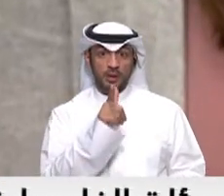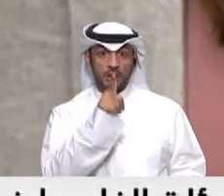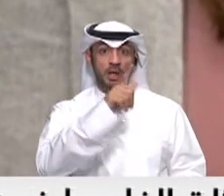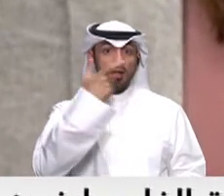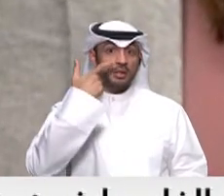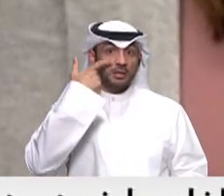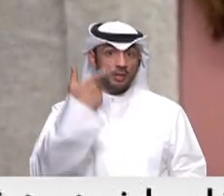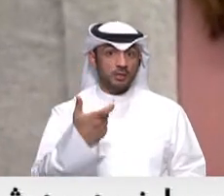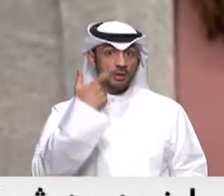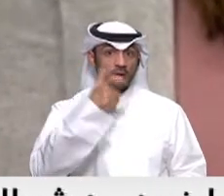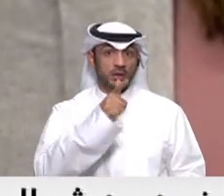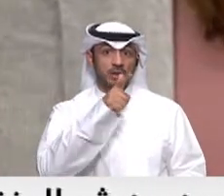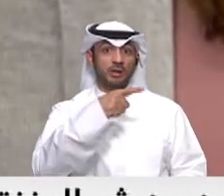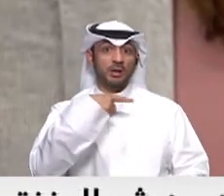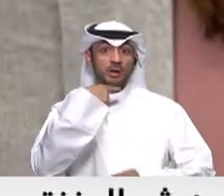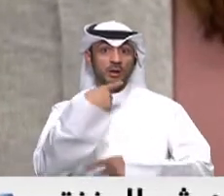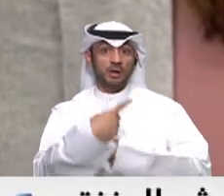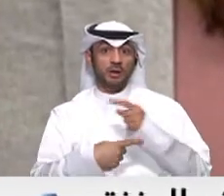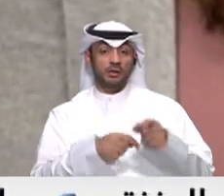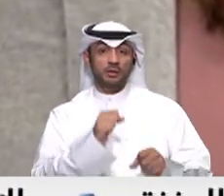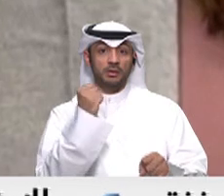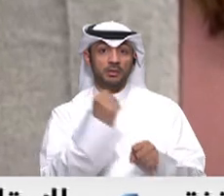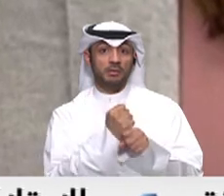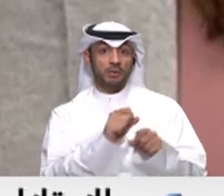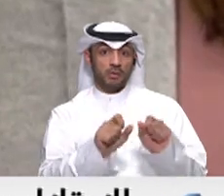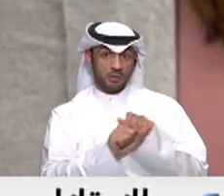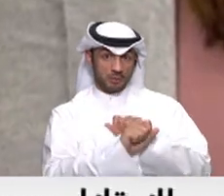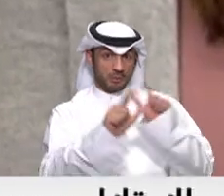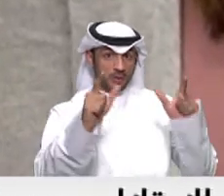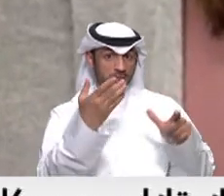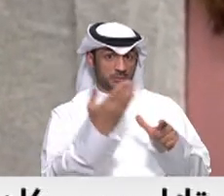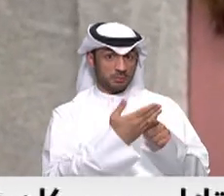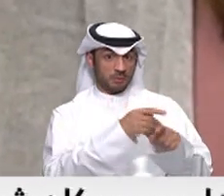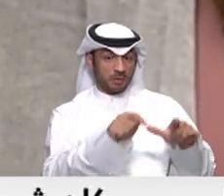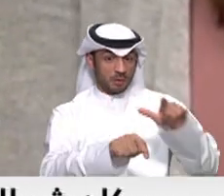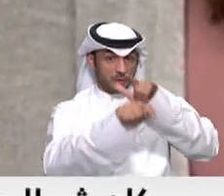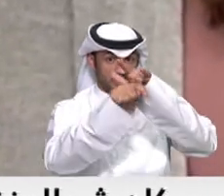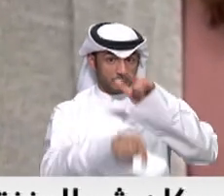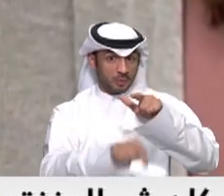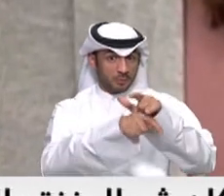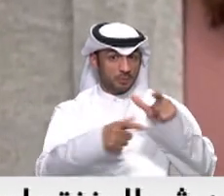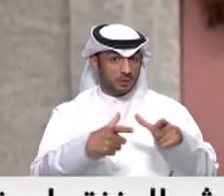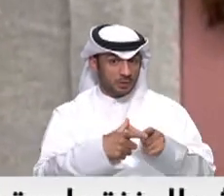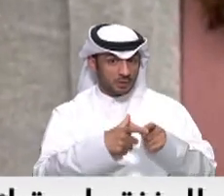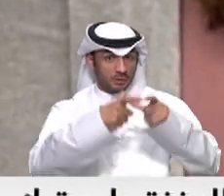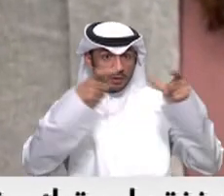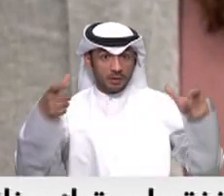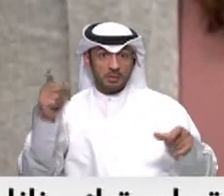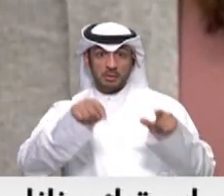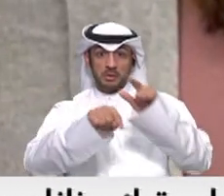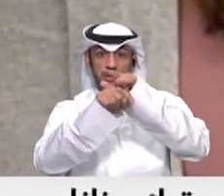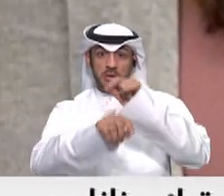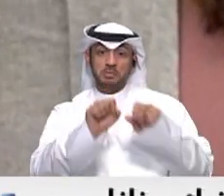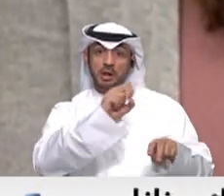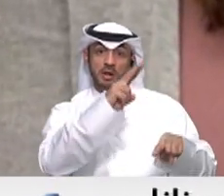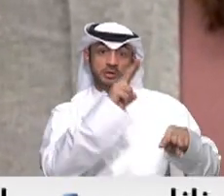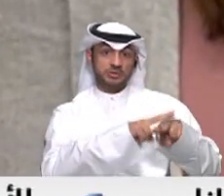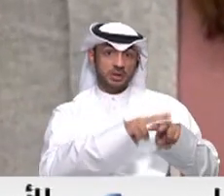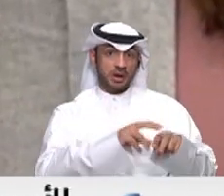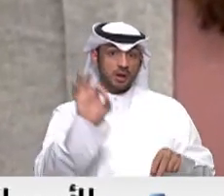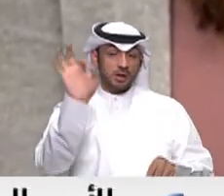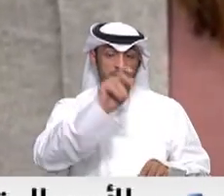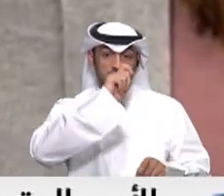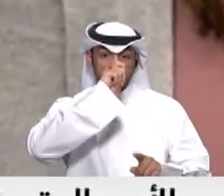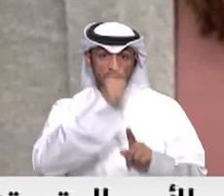طبعا يدل إلى أن الليلة على ما يبدو ستكون قاسية وموسعة من حيث القصف الإسرائيلي